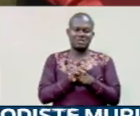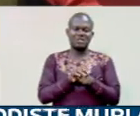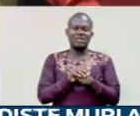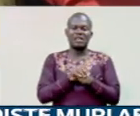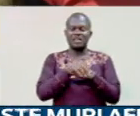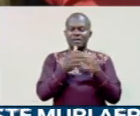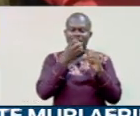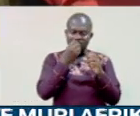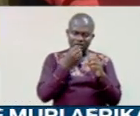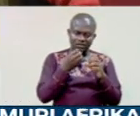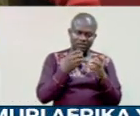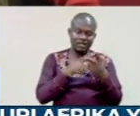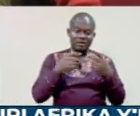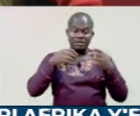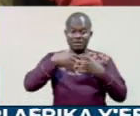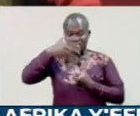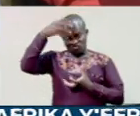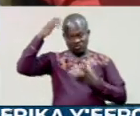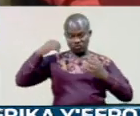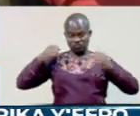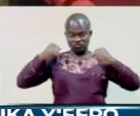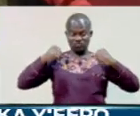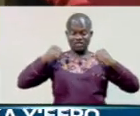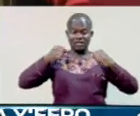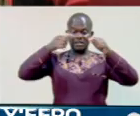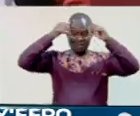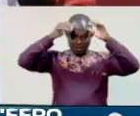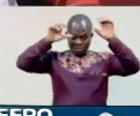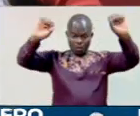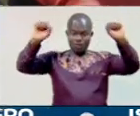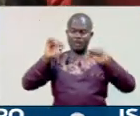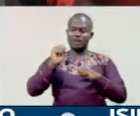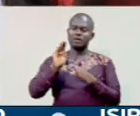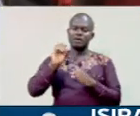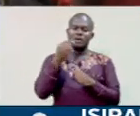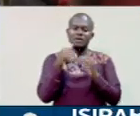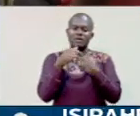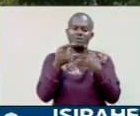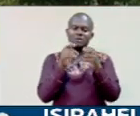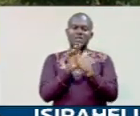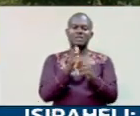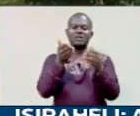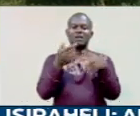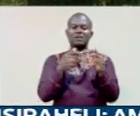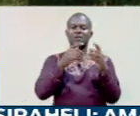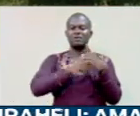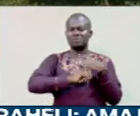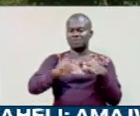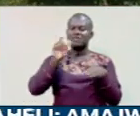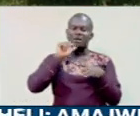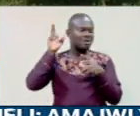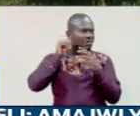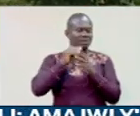byaryanaga, hari ibyaremeze nk'intare, imbogo zari zihari, ibiguruka byari bihari, byaragiye. Nta mpiro wakumbye nk'uko